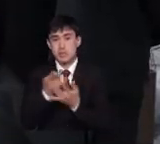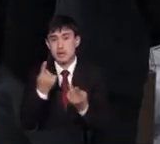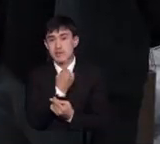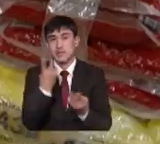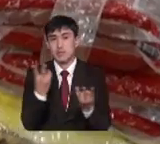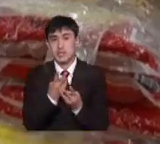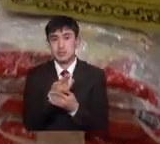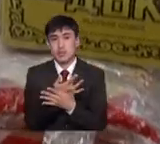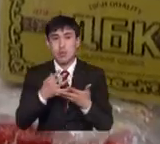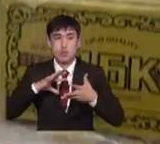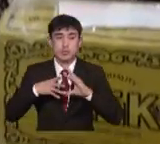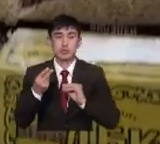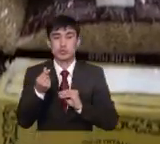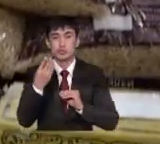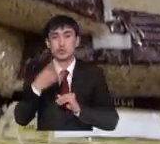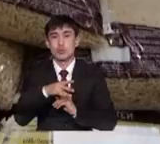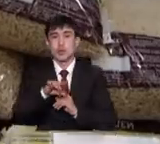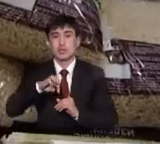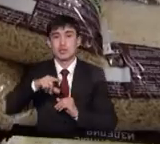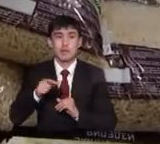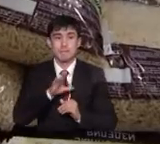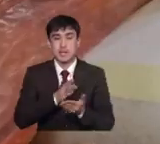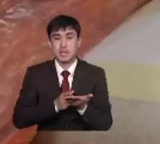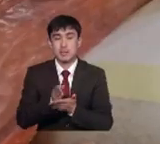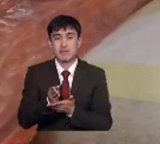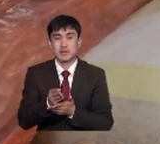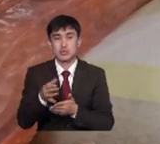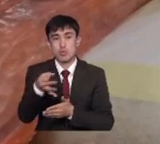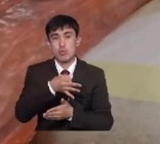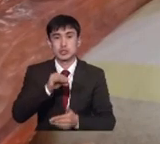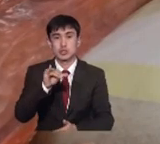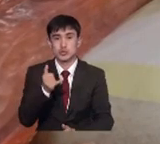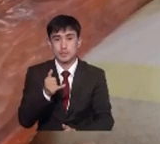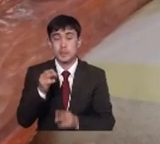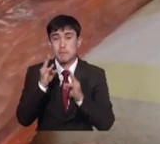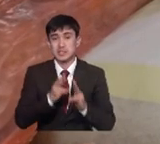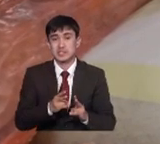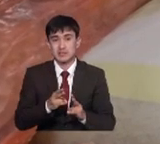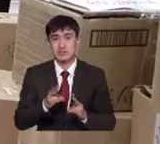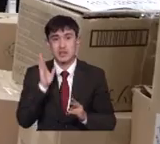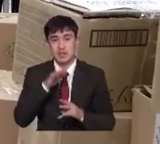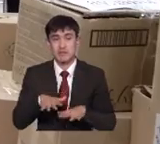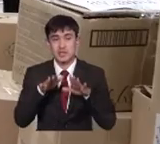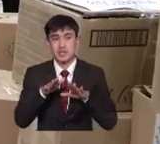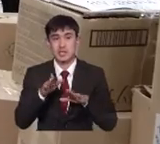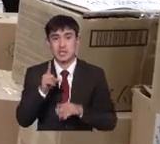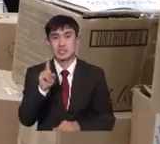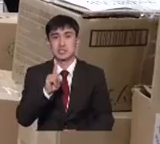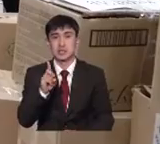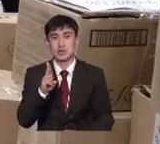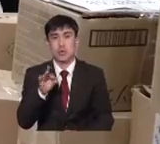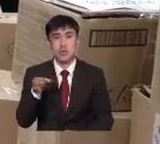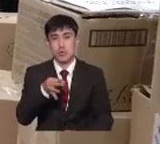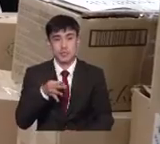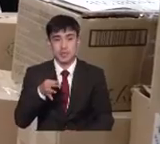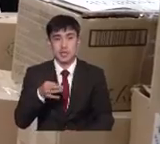необходимости на общую сумму 40 млн тенге были направлены из области тсу пострадавшему от наводнения Западно казахстанскому